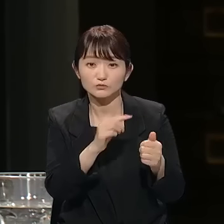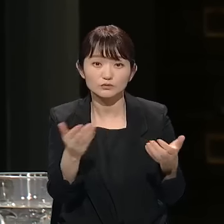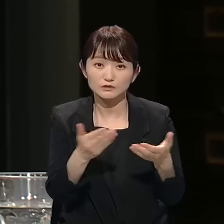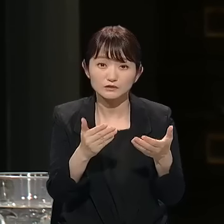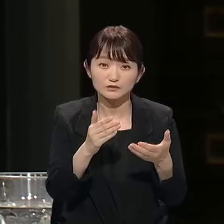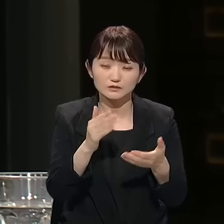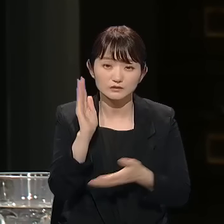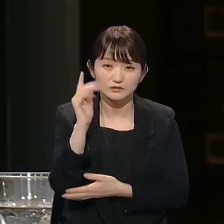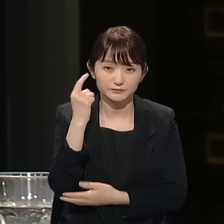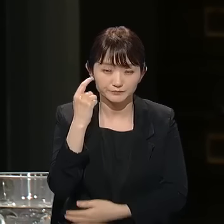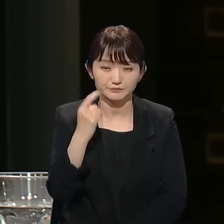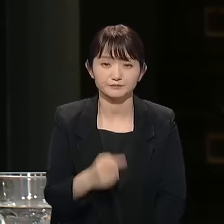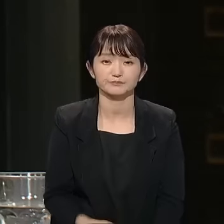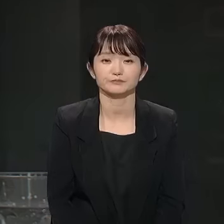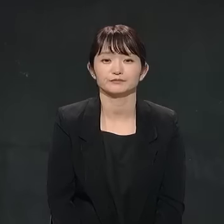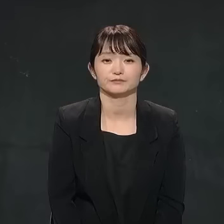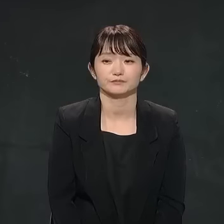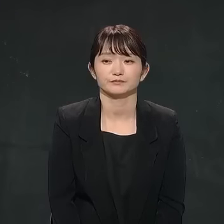제보자에게 직접 들어보시죠.